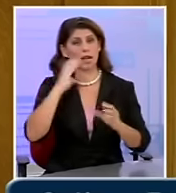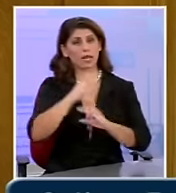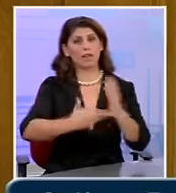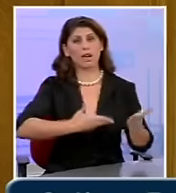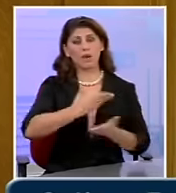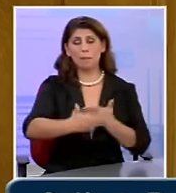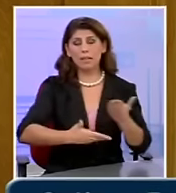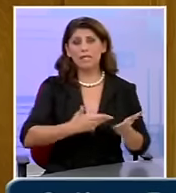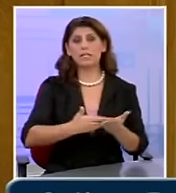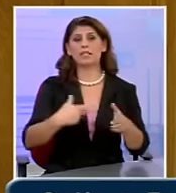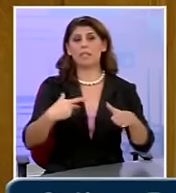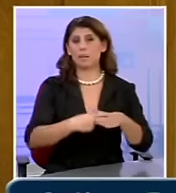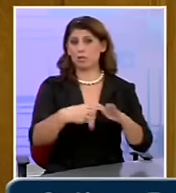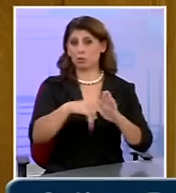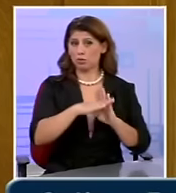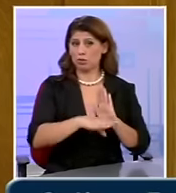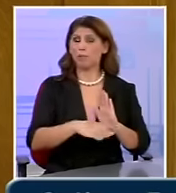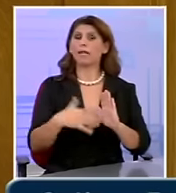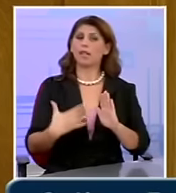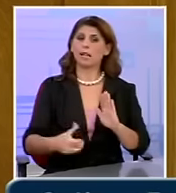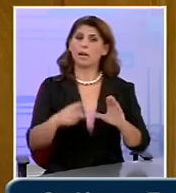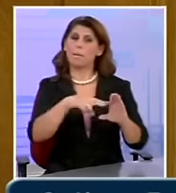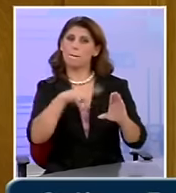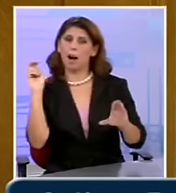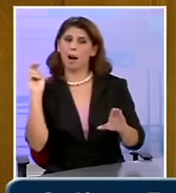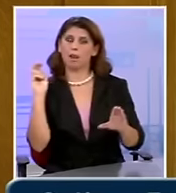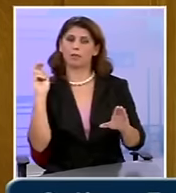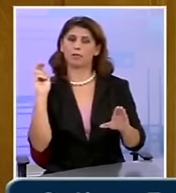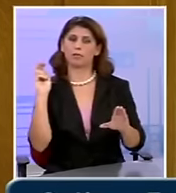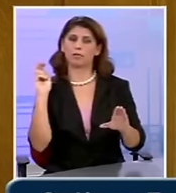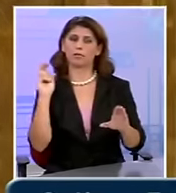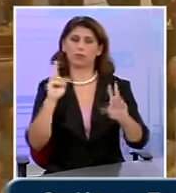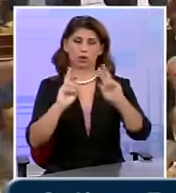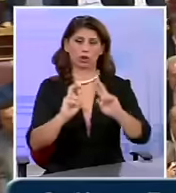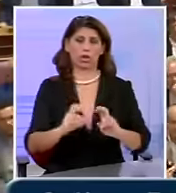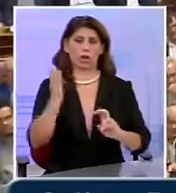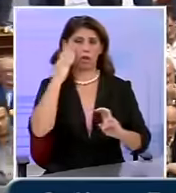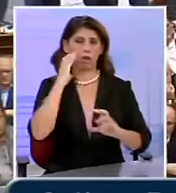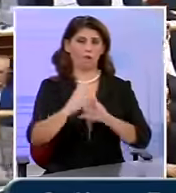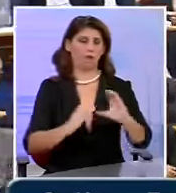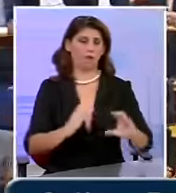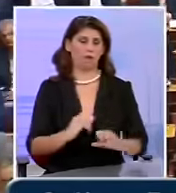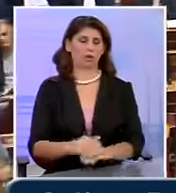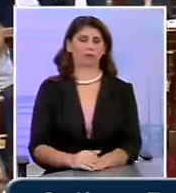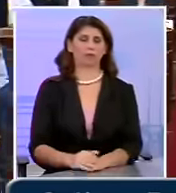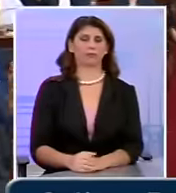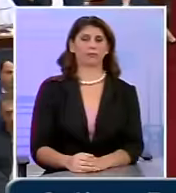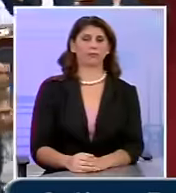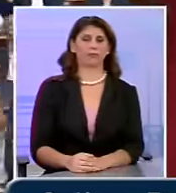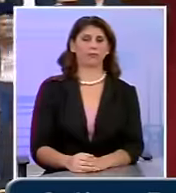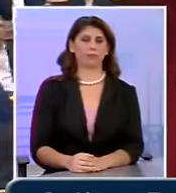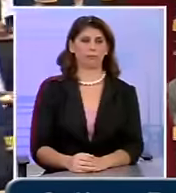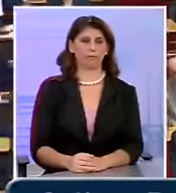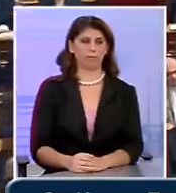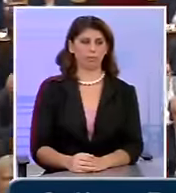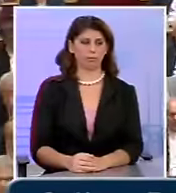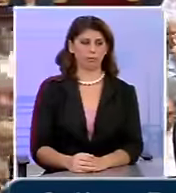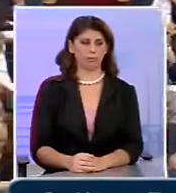τραπεζικού συστήματος και να υπάρξει άρση του ελέγχου των κεφαλαίων. Θα ήθελα